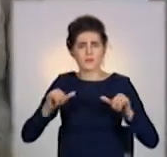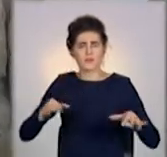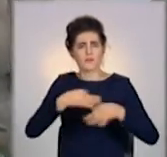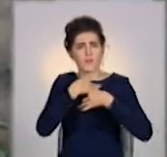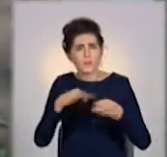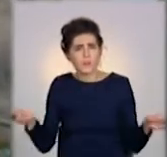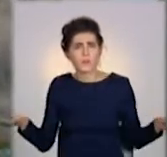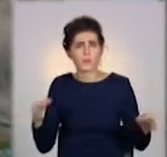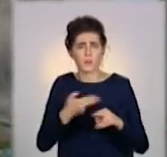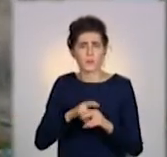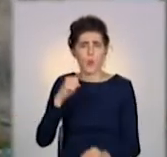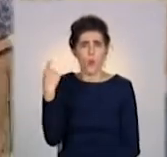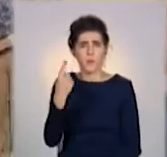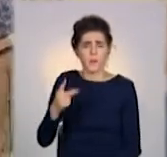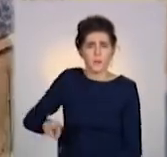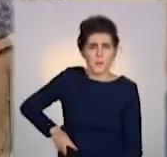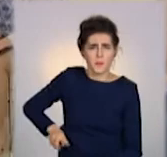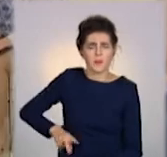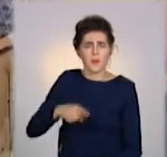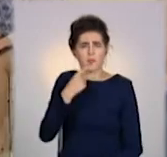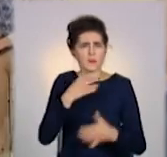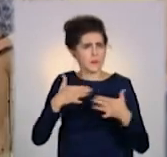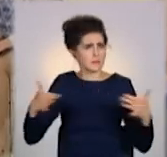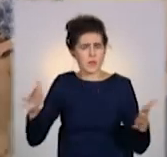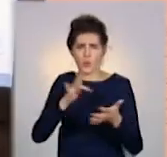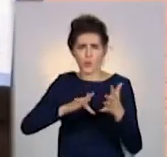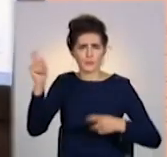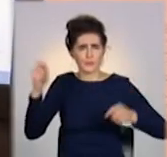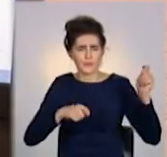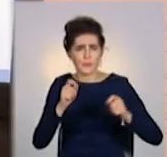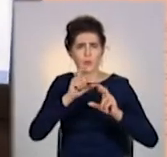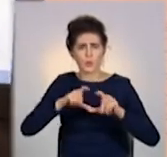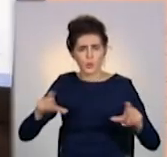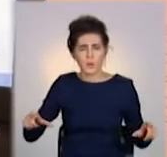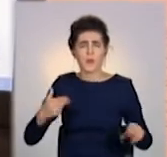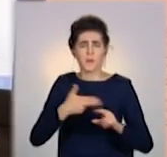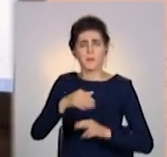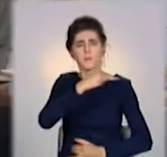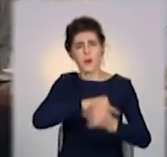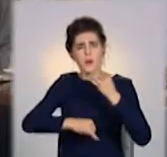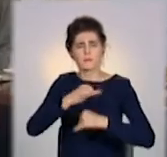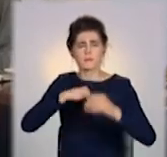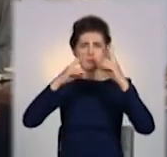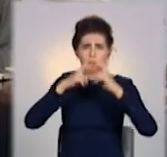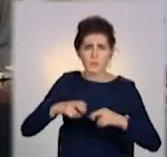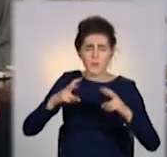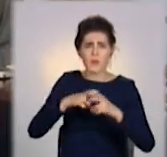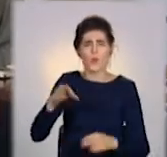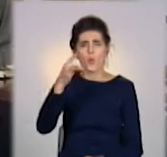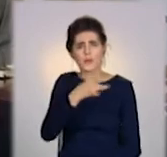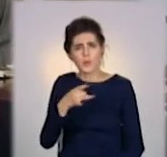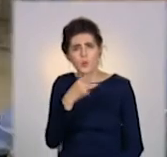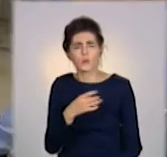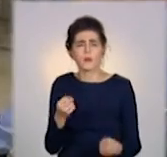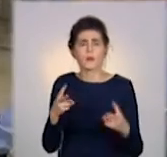В обладміністрації закликали представників з різних міст активно співпрацювати з об'єднаннями, бо, зокрема, завдяки ним до регіону